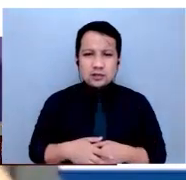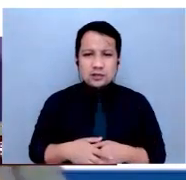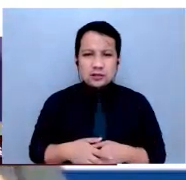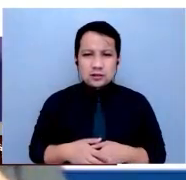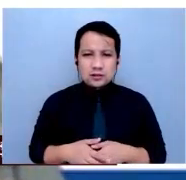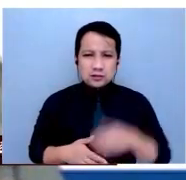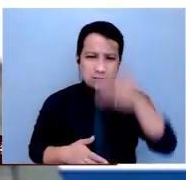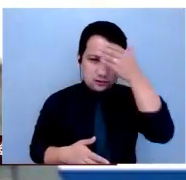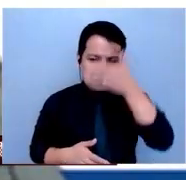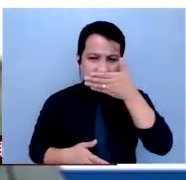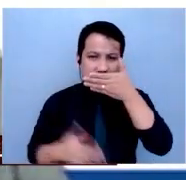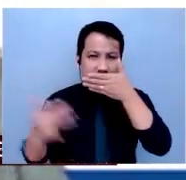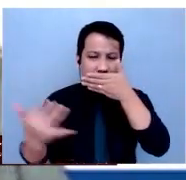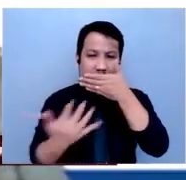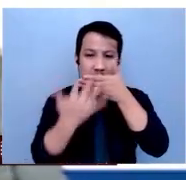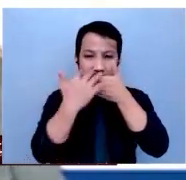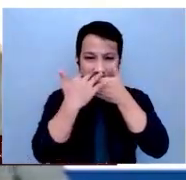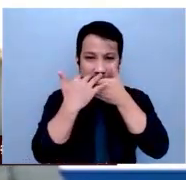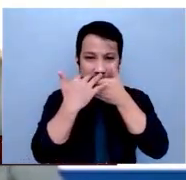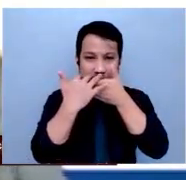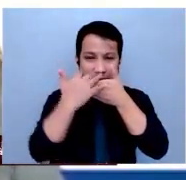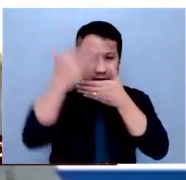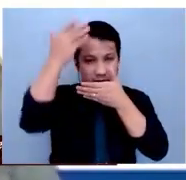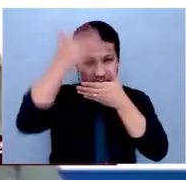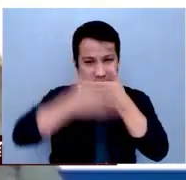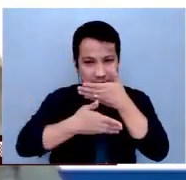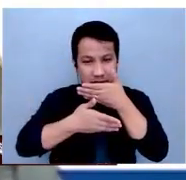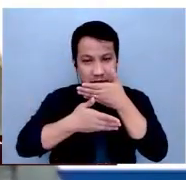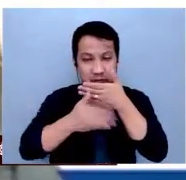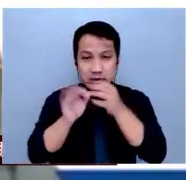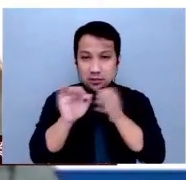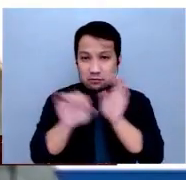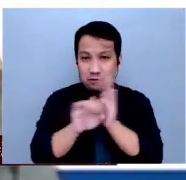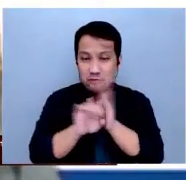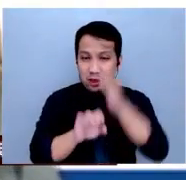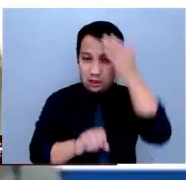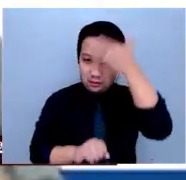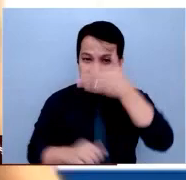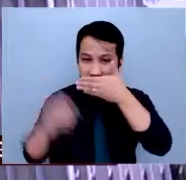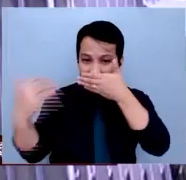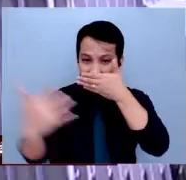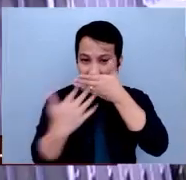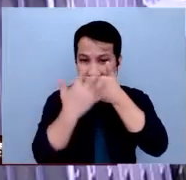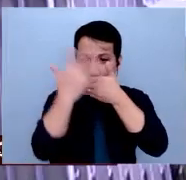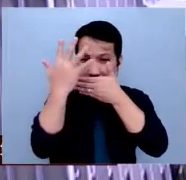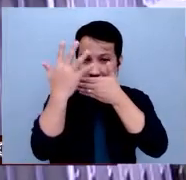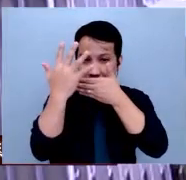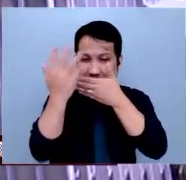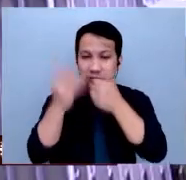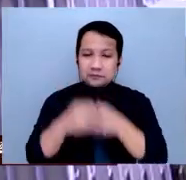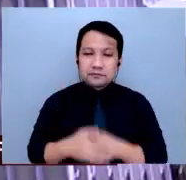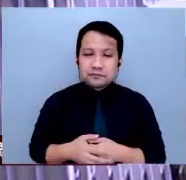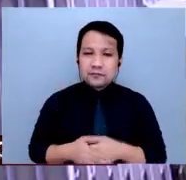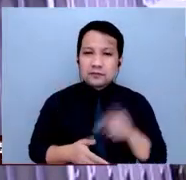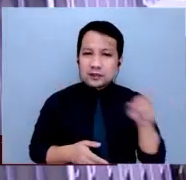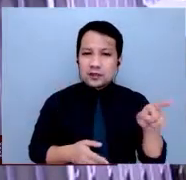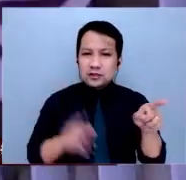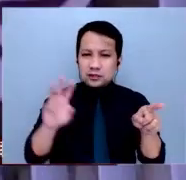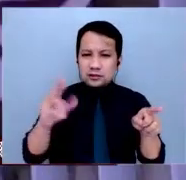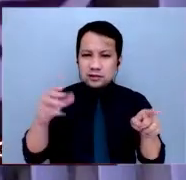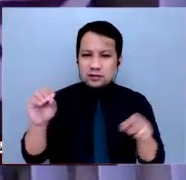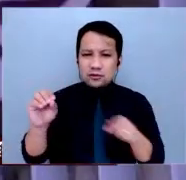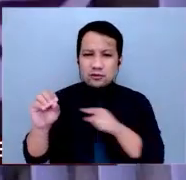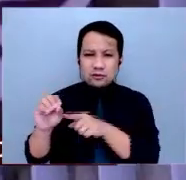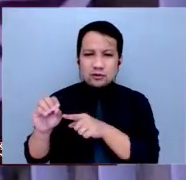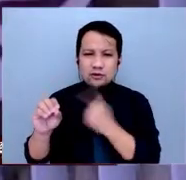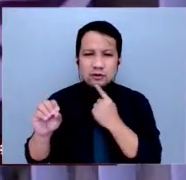instead na malalanghap mo siya, kunyari may face shield ka, tatama lang siya doon. Mismong World Health Organization na